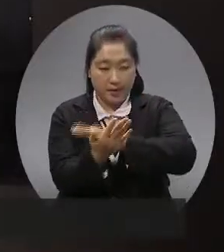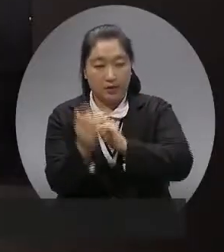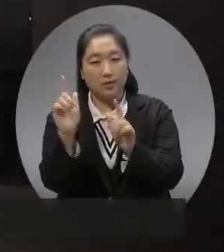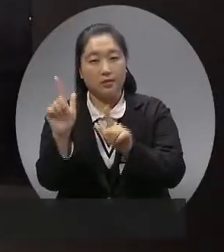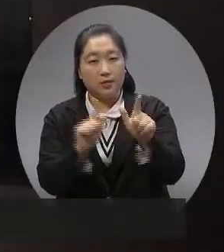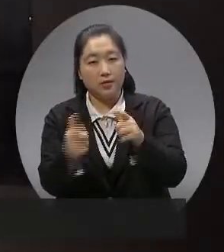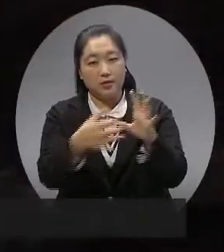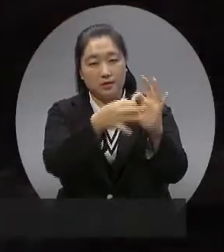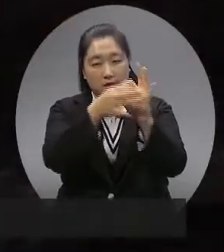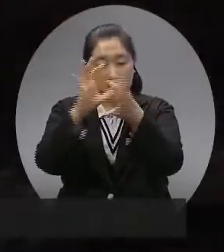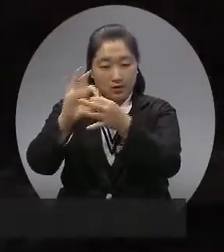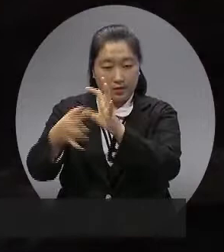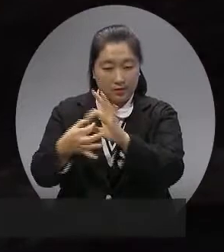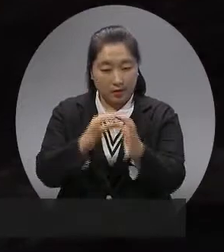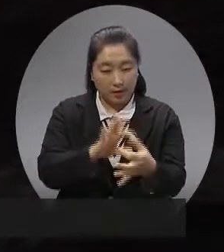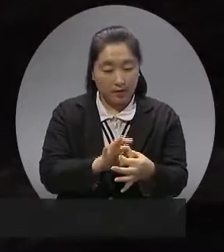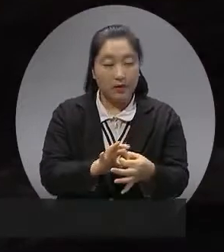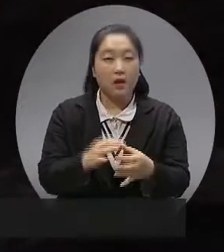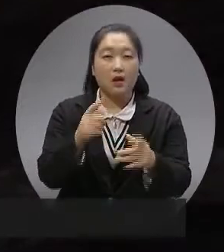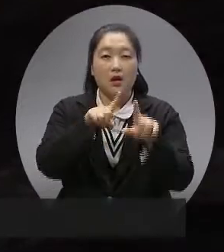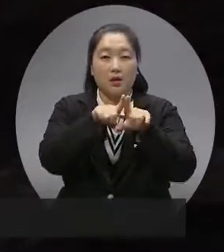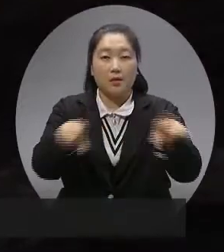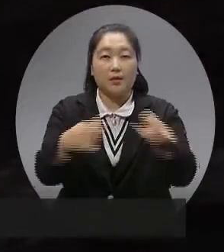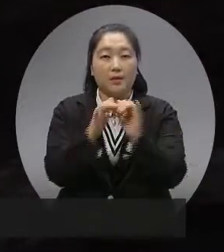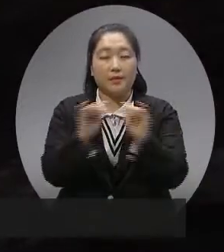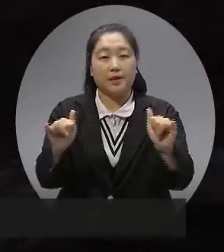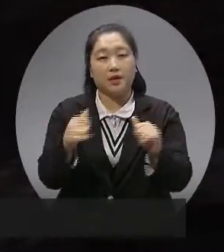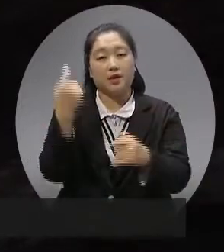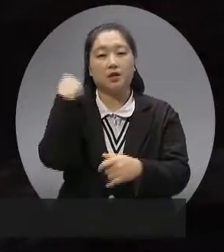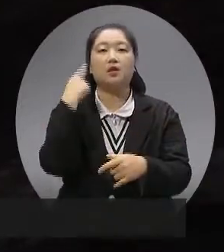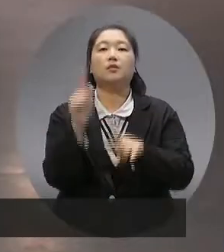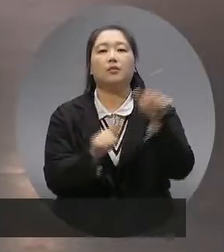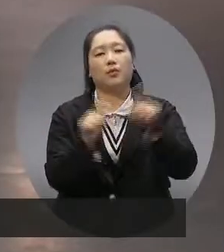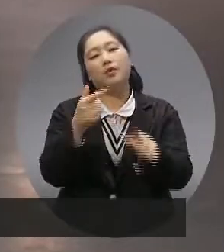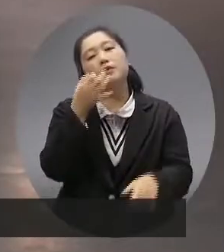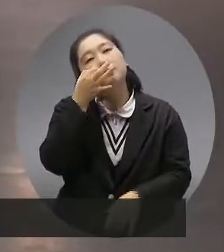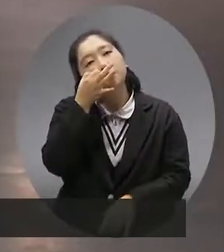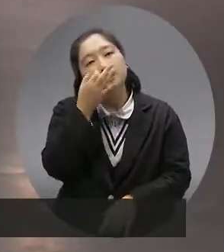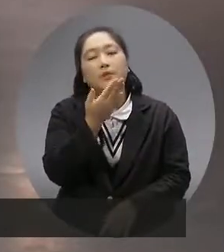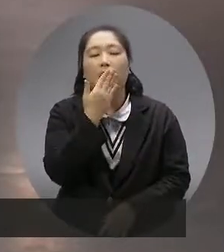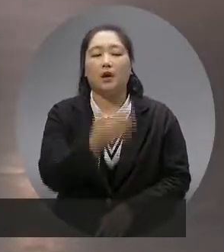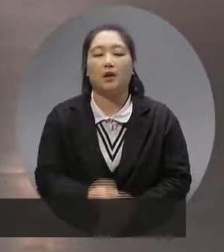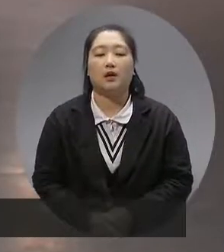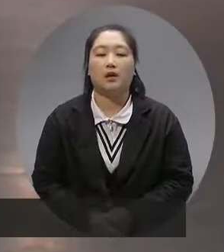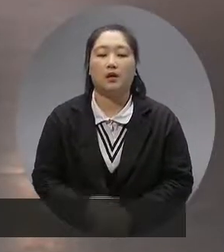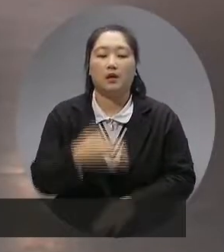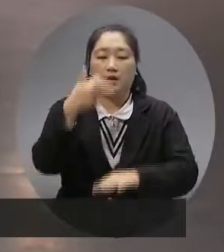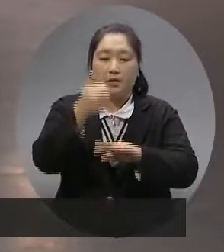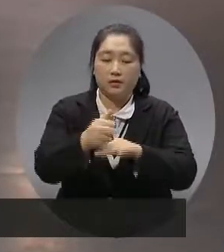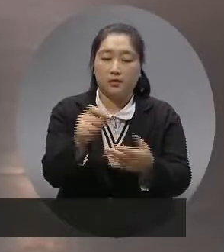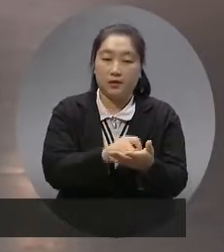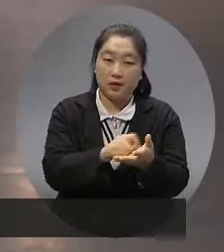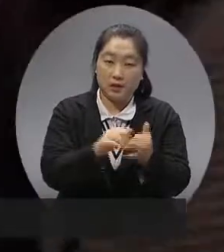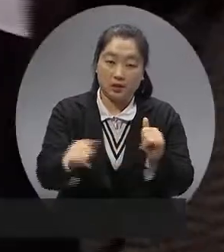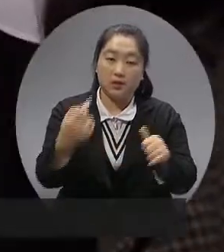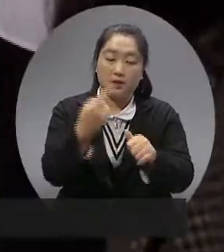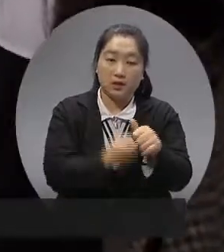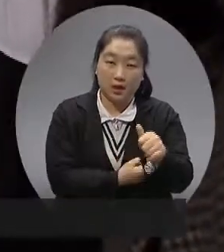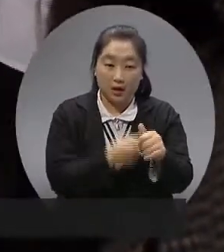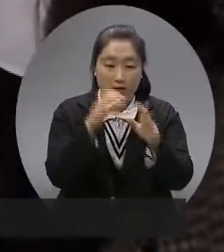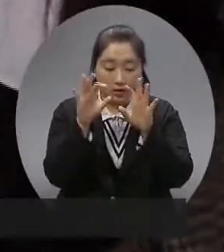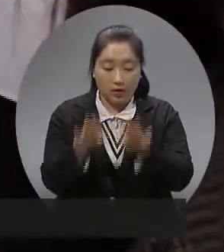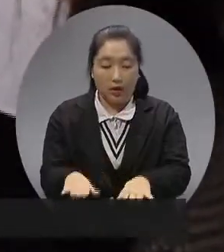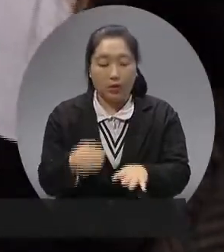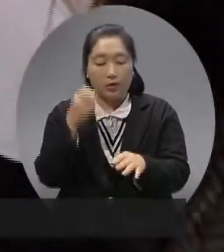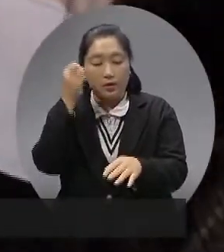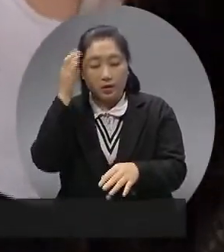이어붙인 거대한 캔버스에선 평범한 인간의 뒷모습이 떠오릅니다. 결국 작가는 자연을 통해 오늘날